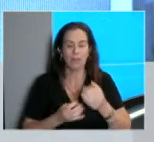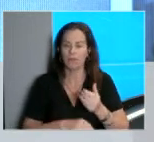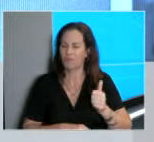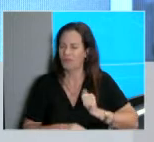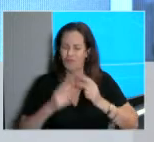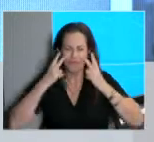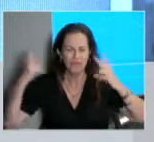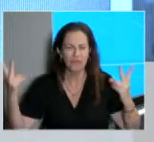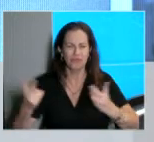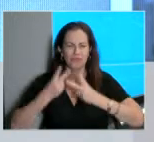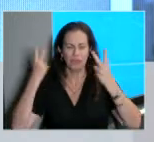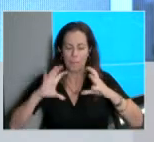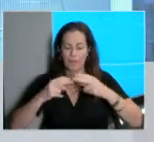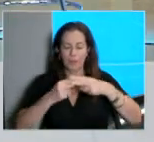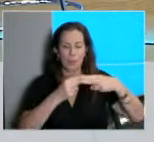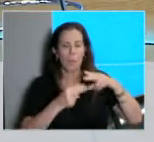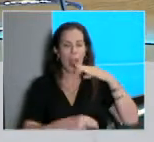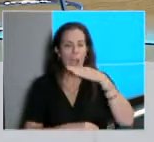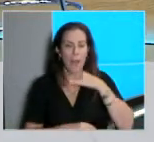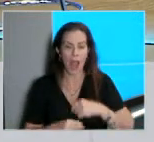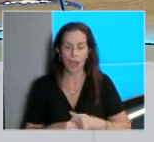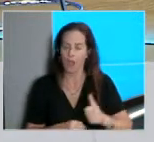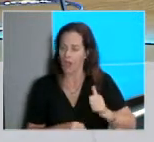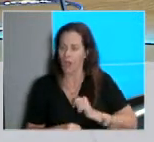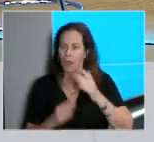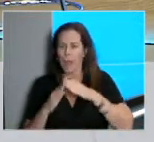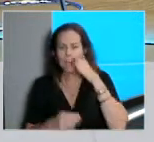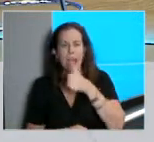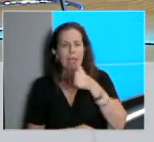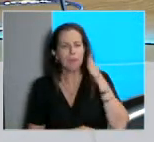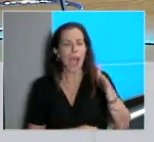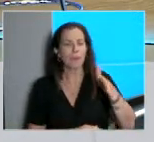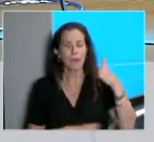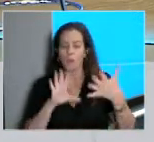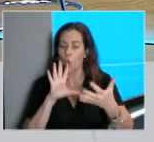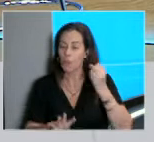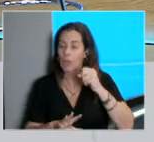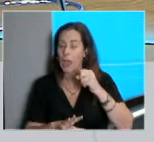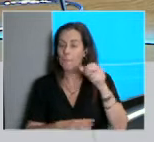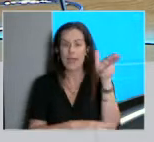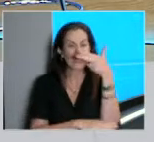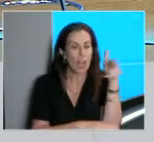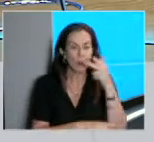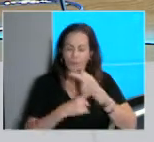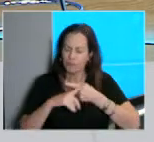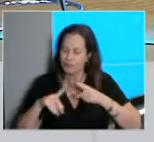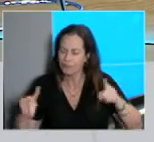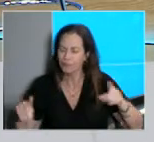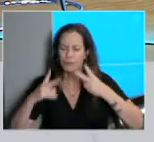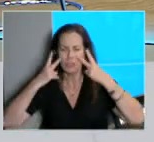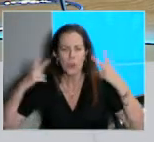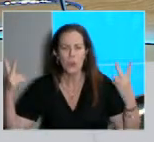הופכים כל אבן בכפרים הסמוכים לרמאללה, הלוחמים עוברים מבית לבית ומחרימים גם מצלמות אבטחה